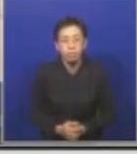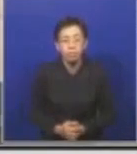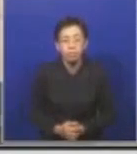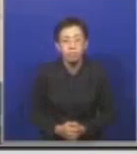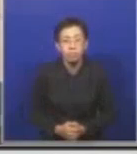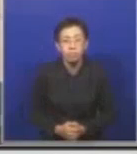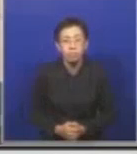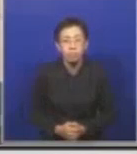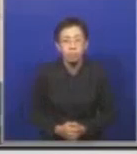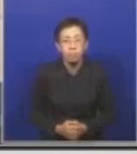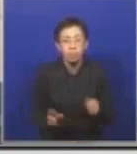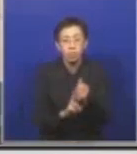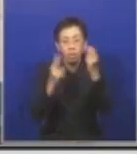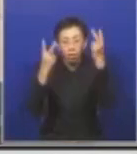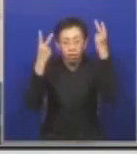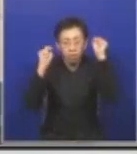และท่านรองนายก